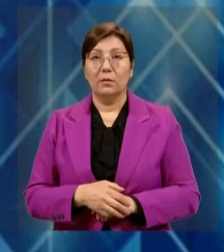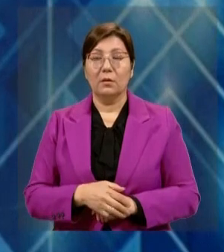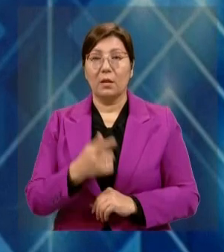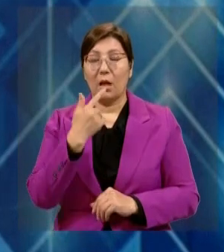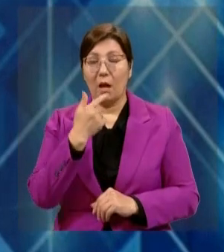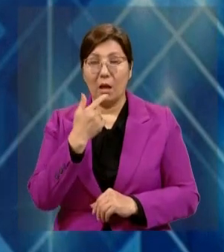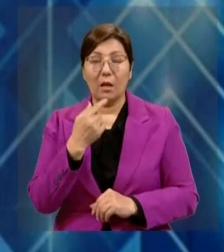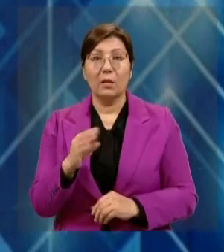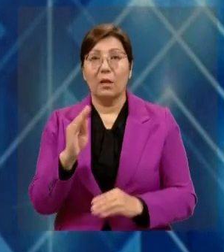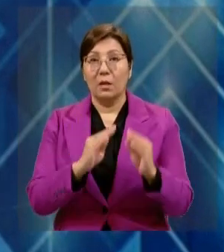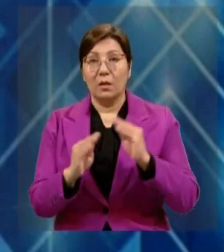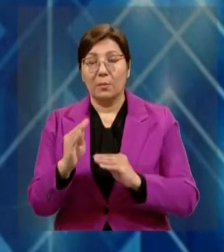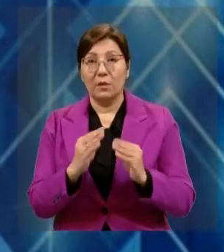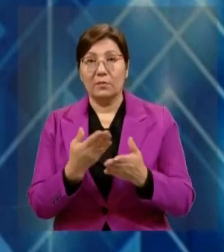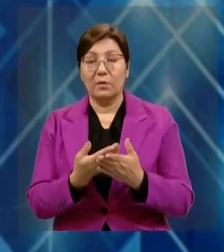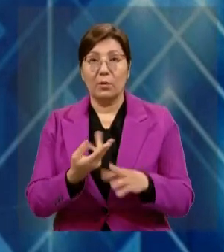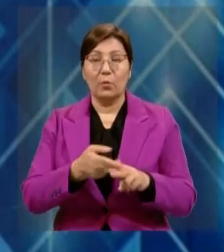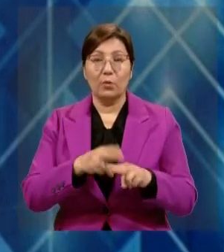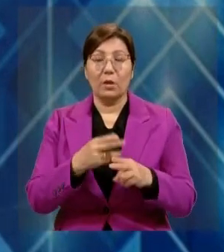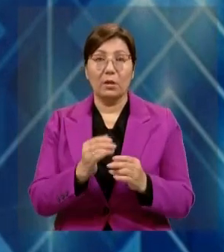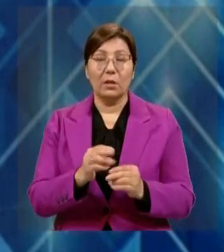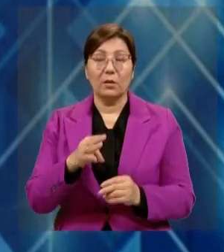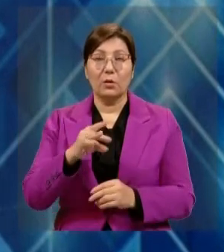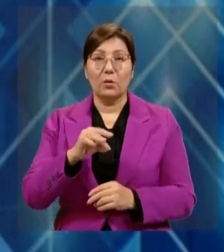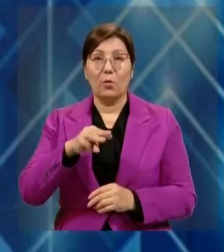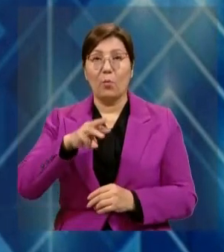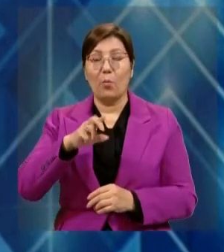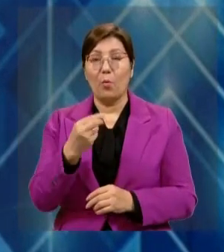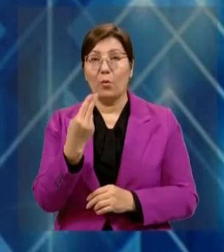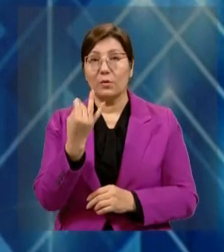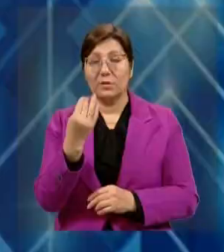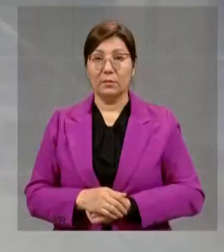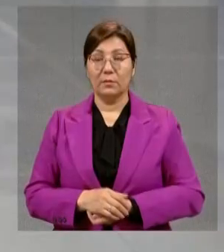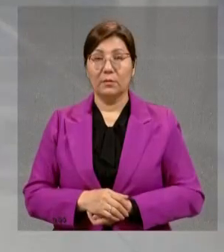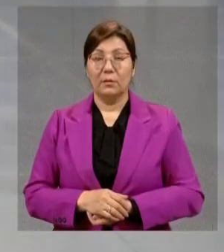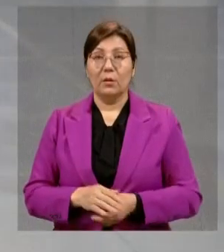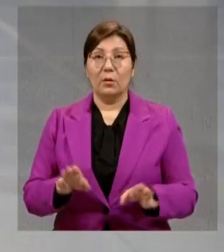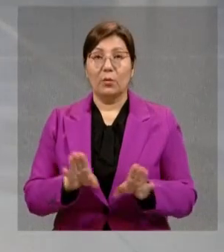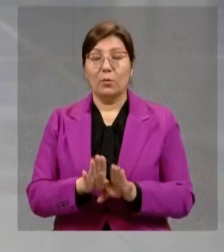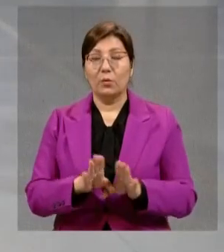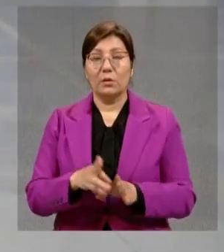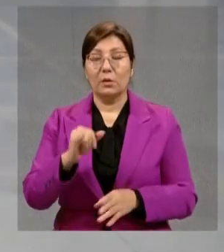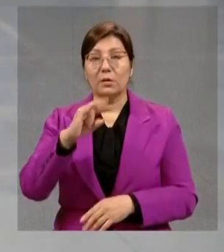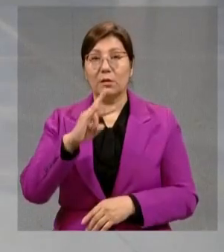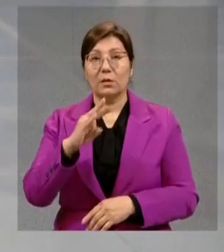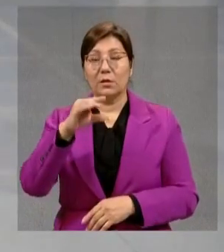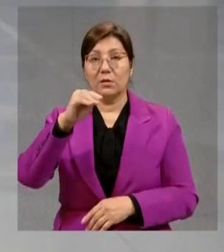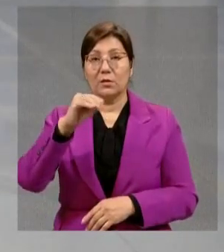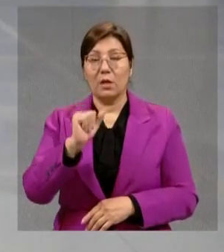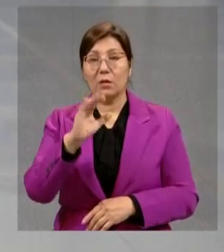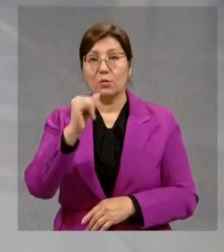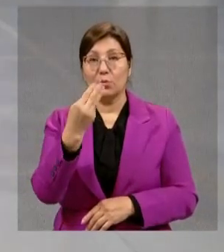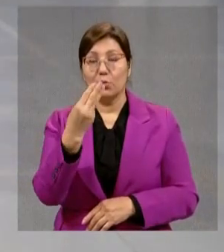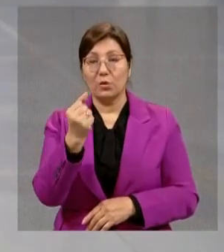компоненттері түзіледі. Яғни олдың қатарына біз тромбоцит, эритроцит, лейкоциттер атқызамыз. Гемопоэтикалық дің жасушаларында жоғарыда